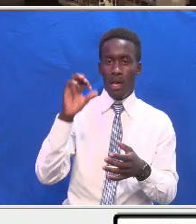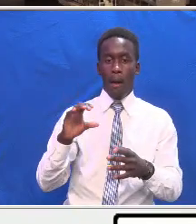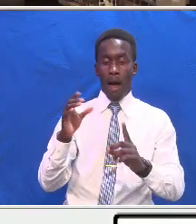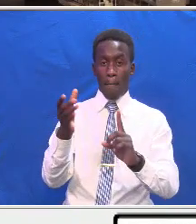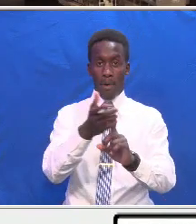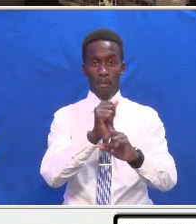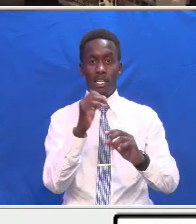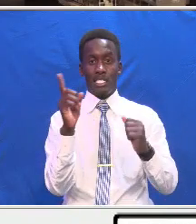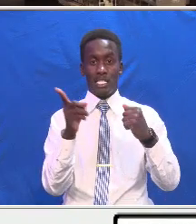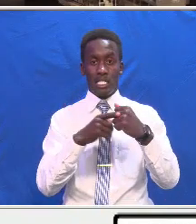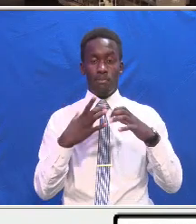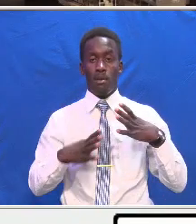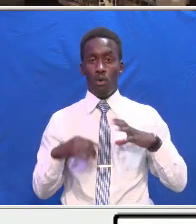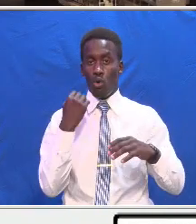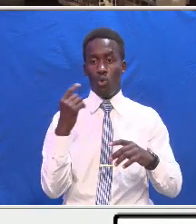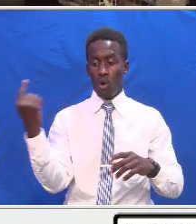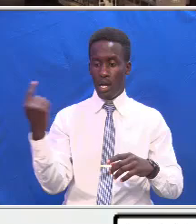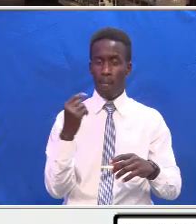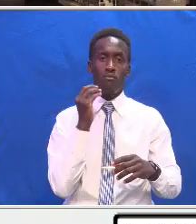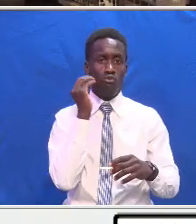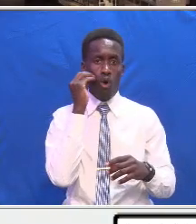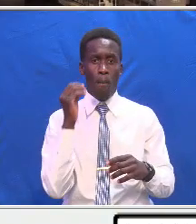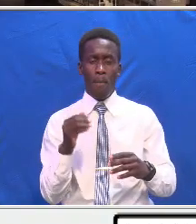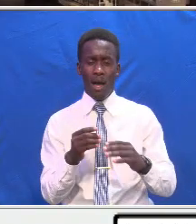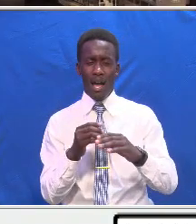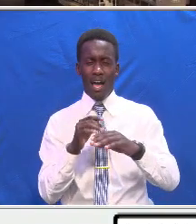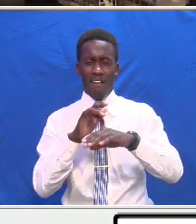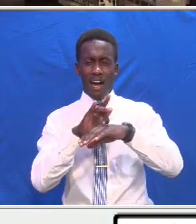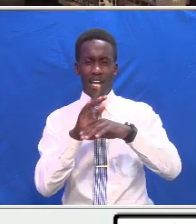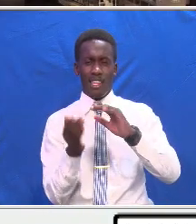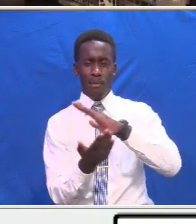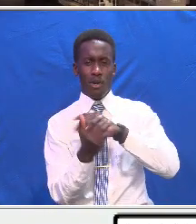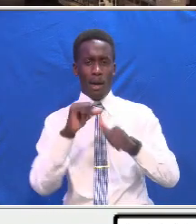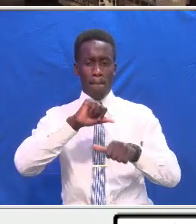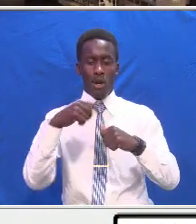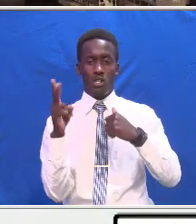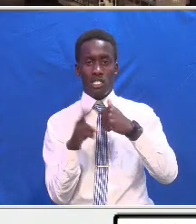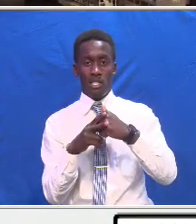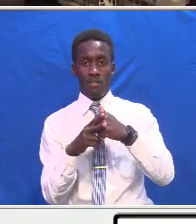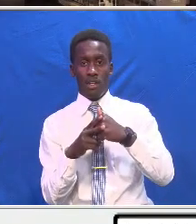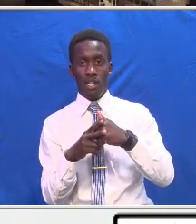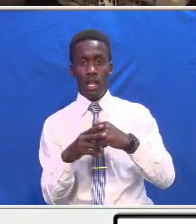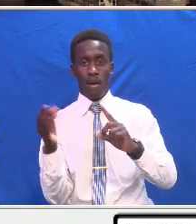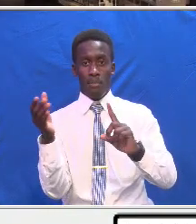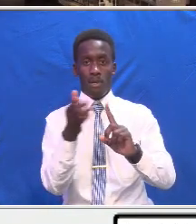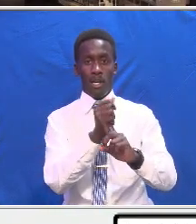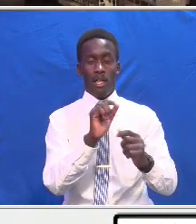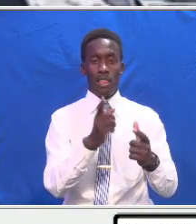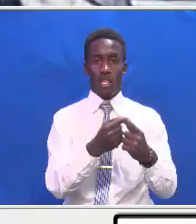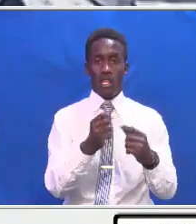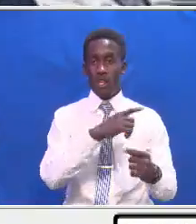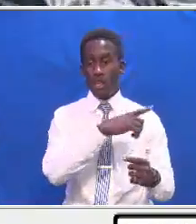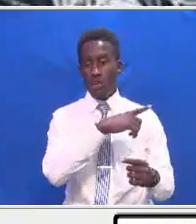kwake asubuhi saa moja kabla ya kumchukua mumewe kwa nguvu na kuelekea kusikojulikana.